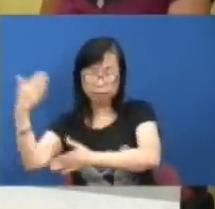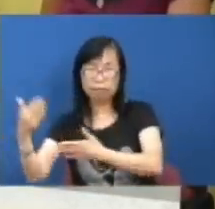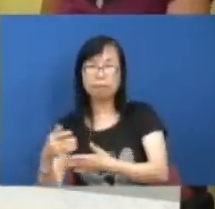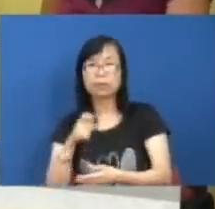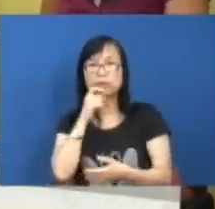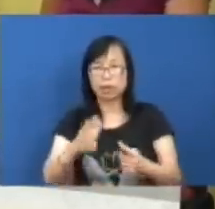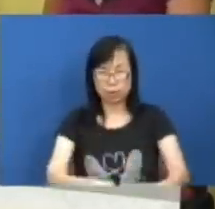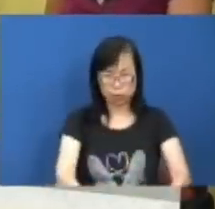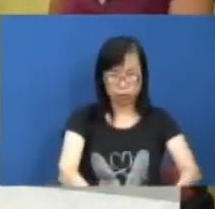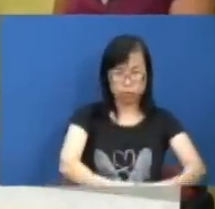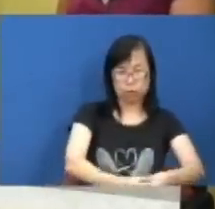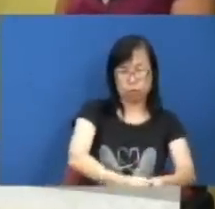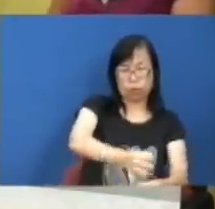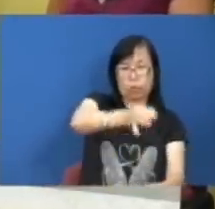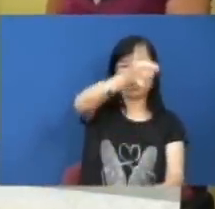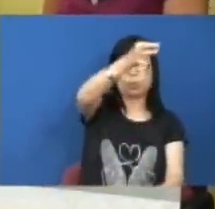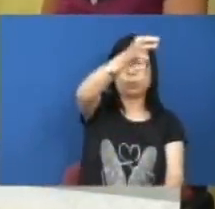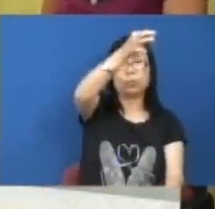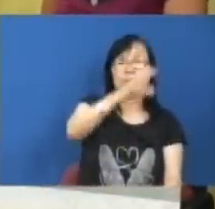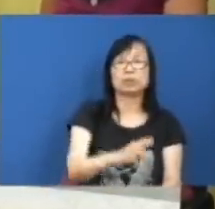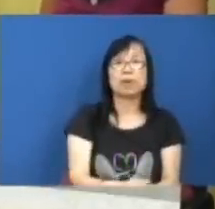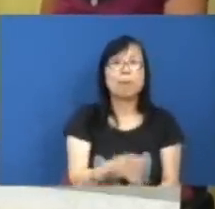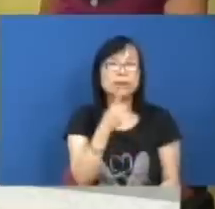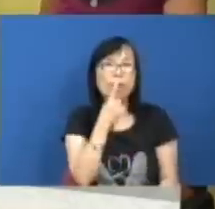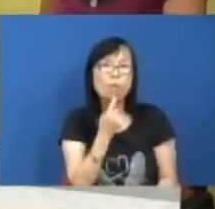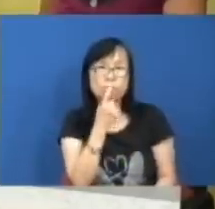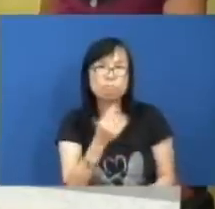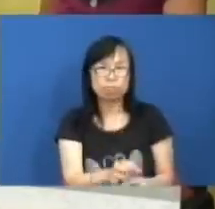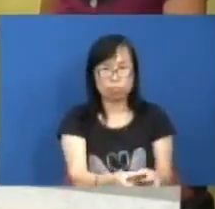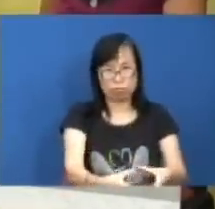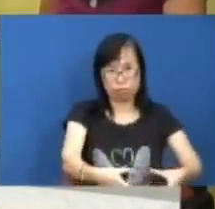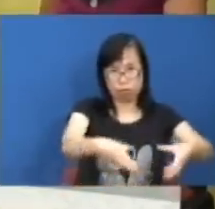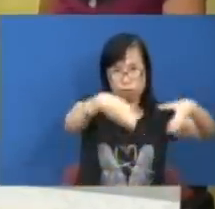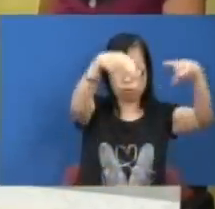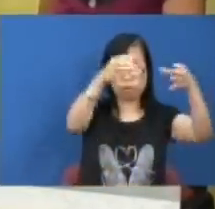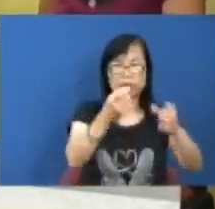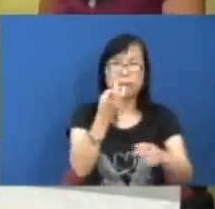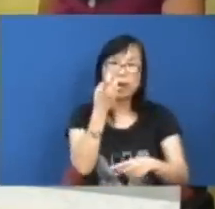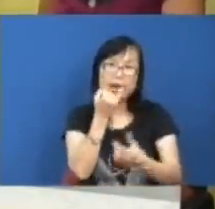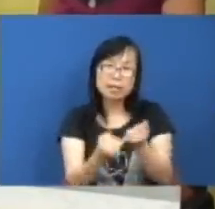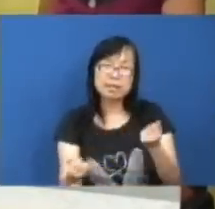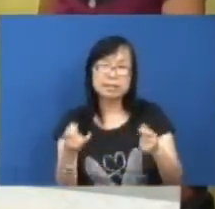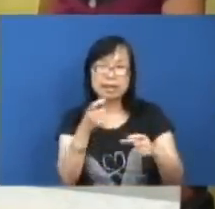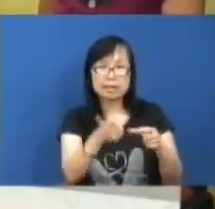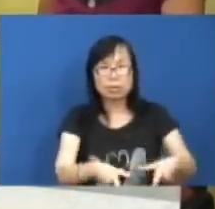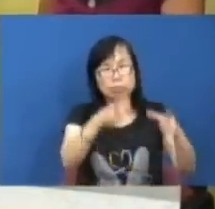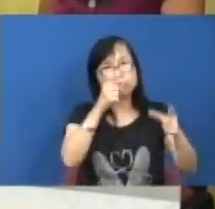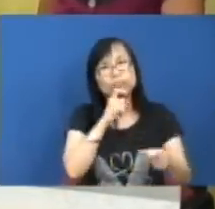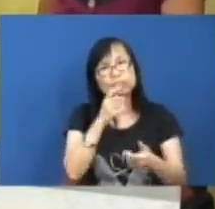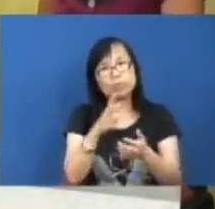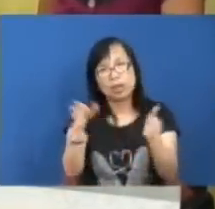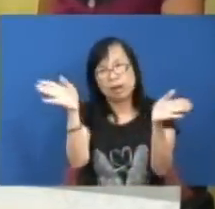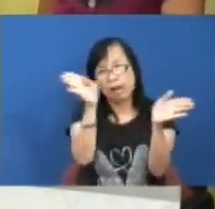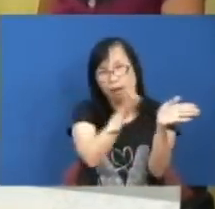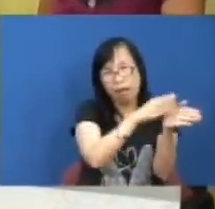渠管啦，我哋叫 UPVC 喉啊。或者紅桶啊，或者嗰啲生鐵喉，都好多唔同種類嘅喉管咧，附在一個外